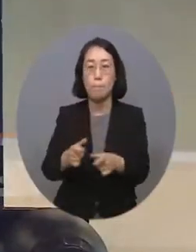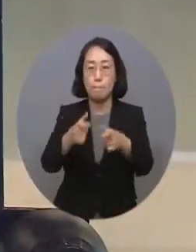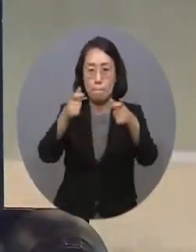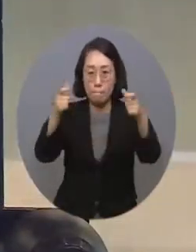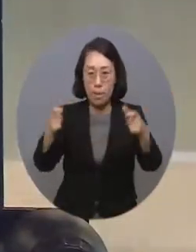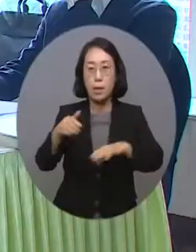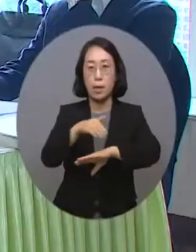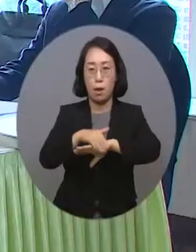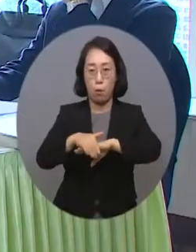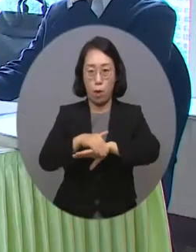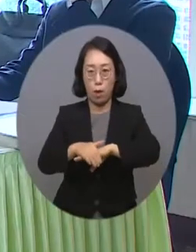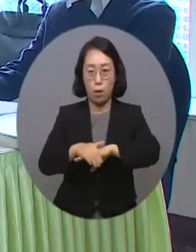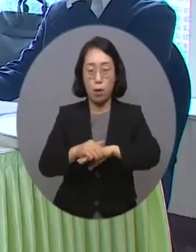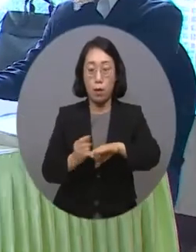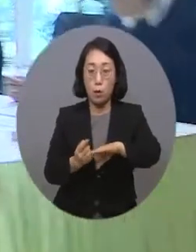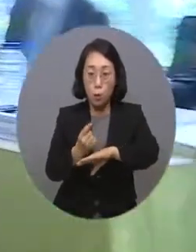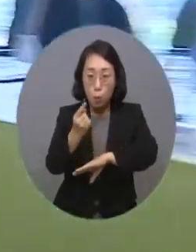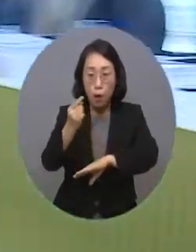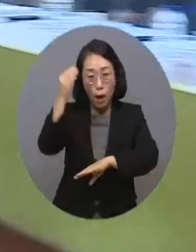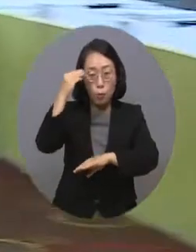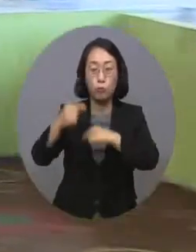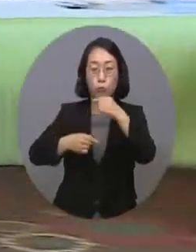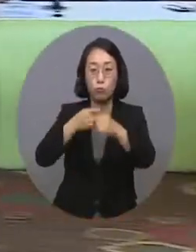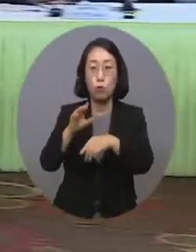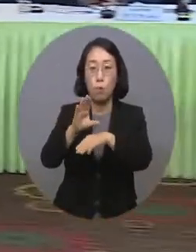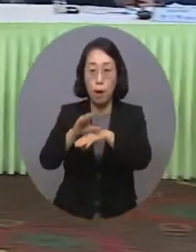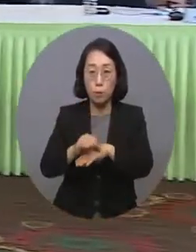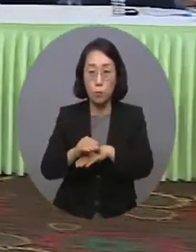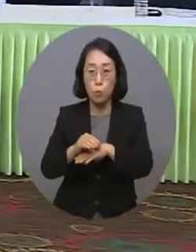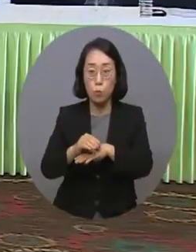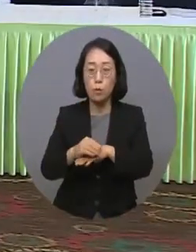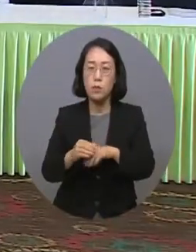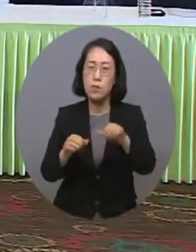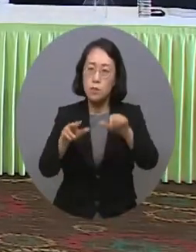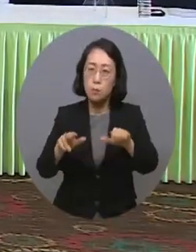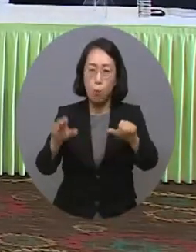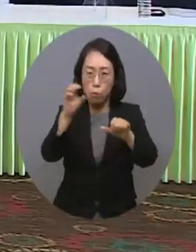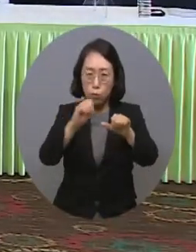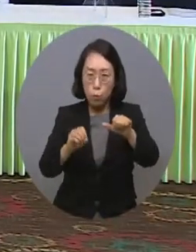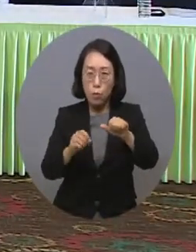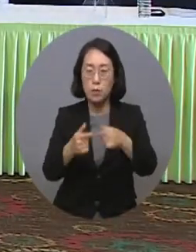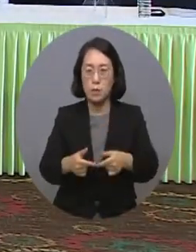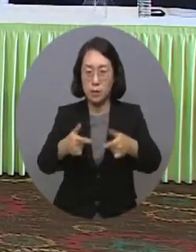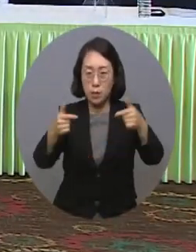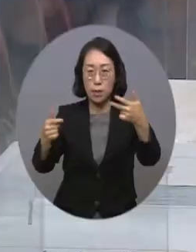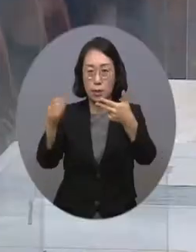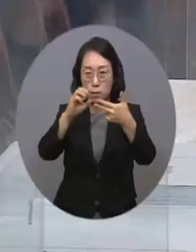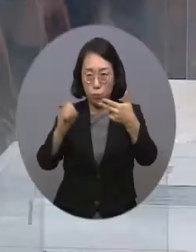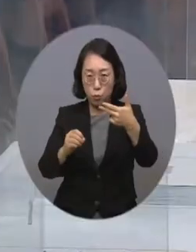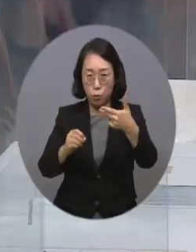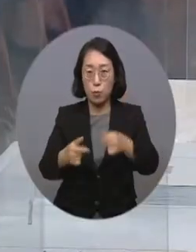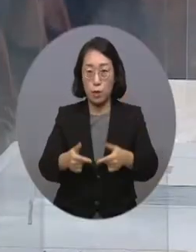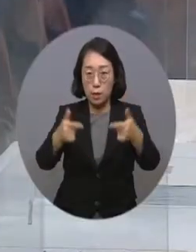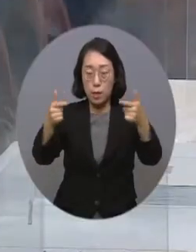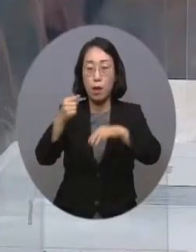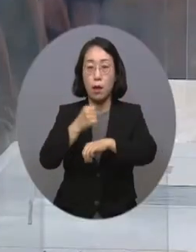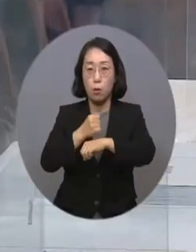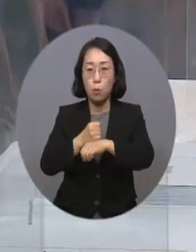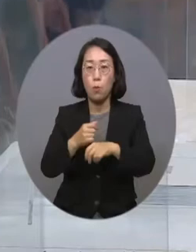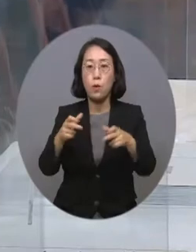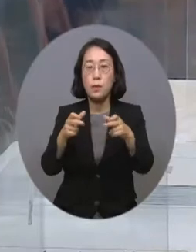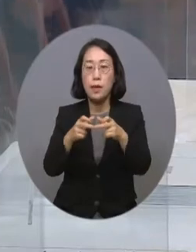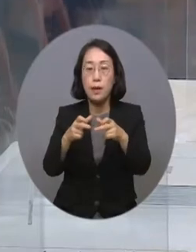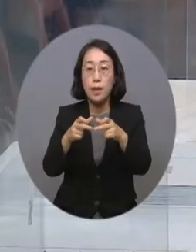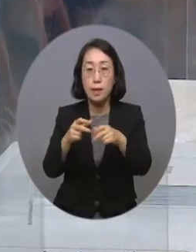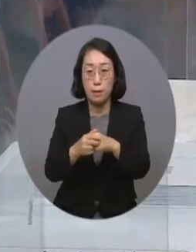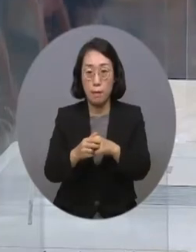방침입니다. 이 밖에도 한국 수어방송 의무 비율을 현행 5%에서 7%로 높이고 장애인 방송